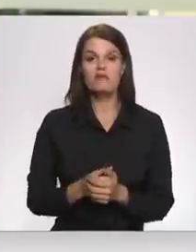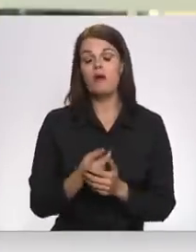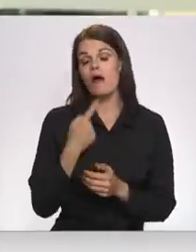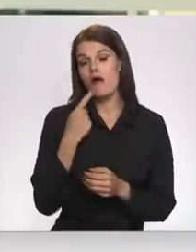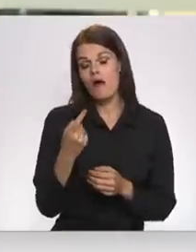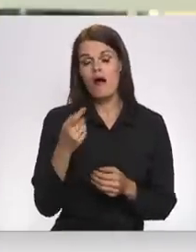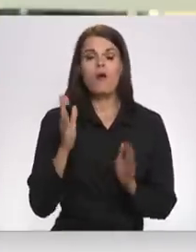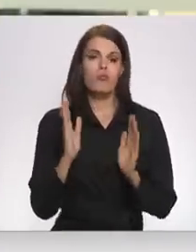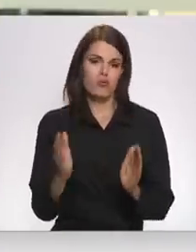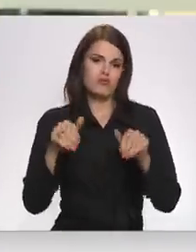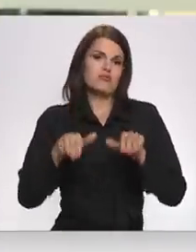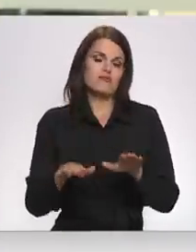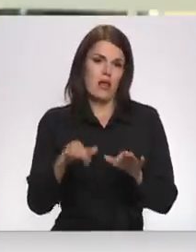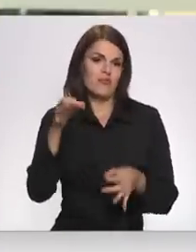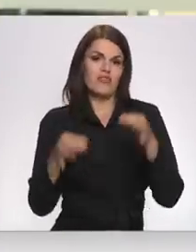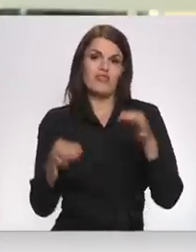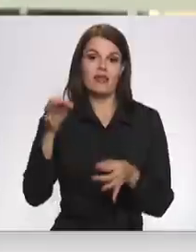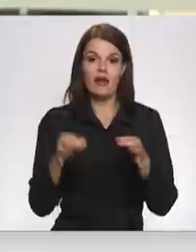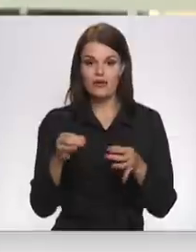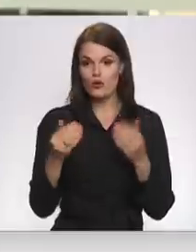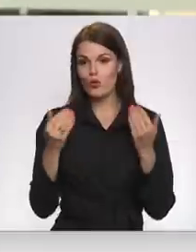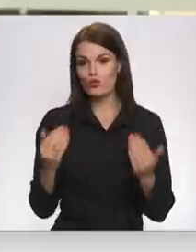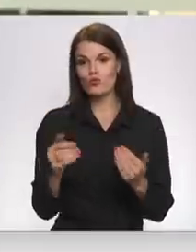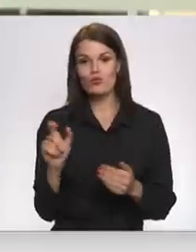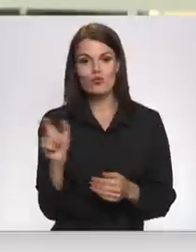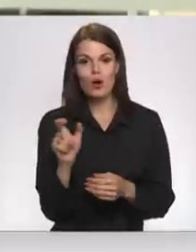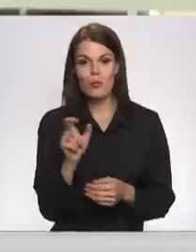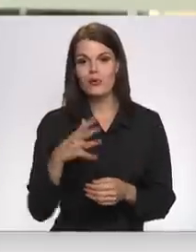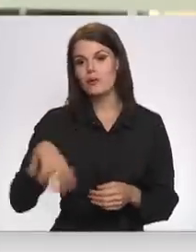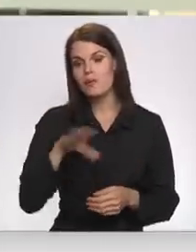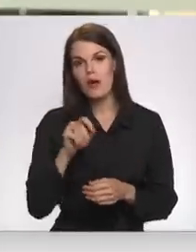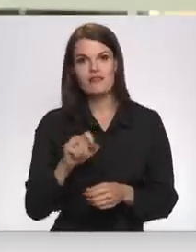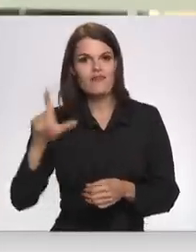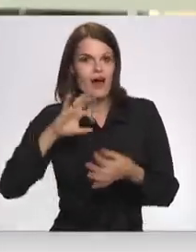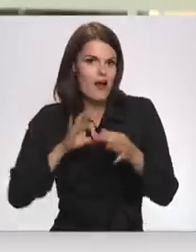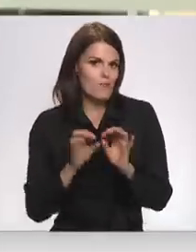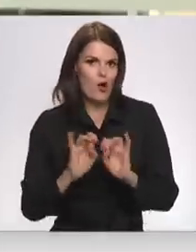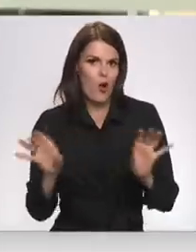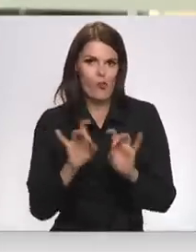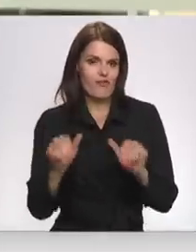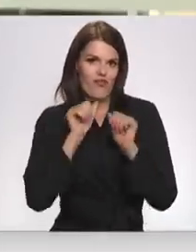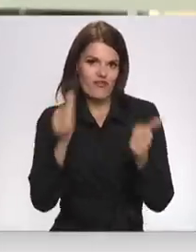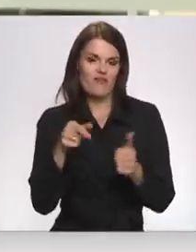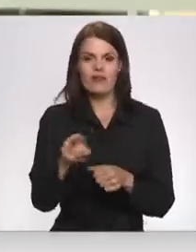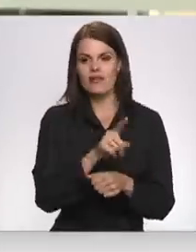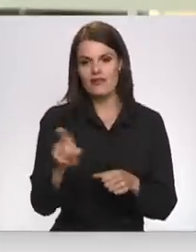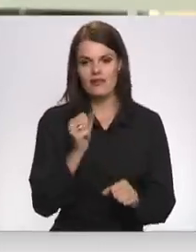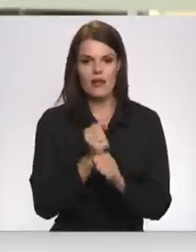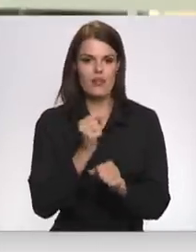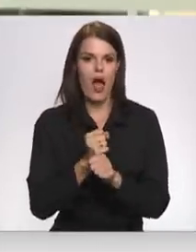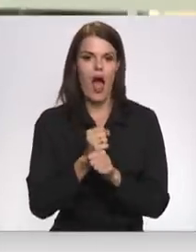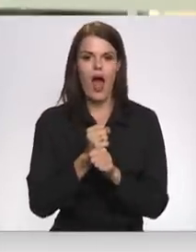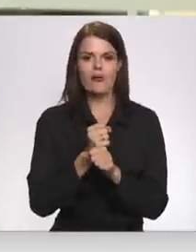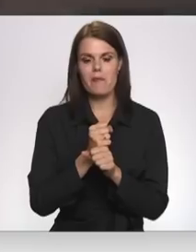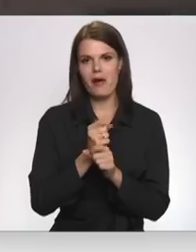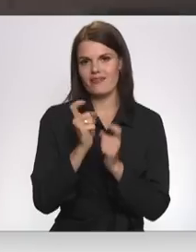tiesa. Un šobrīd mēs droši vien no savas puses tur vairāk nevaram komentēt. Tas ir darba tiesiskais strīds, tātad viņš ir skatāms